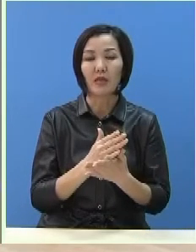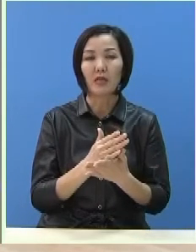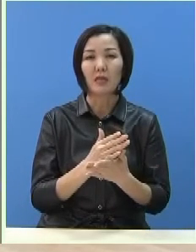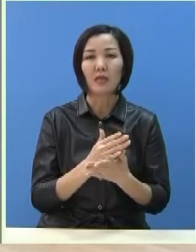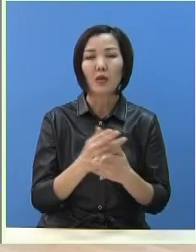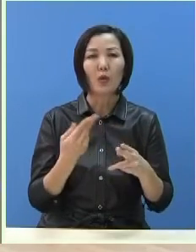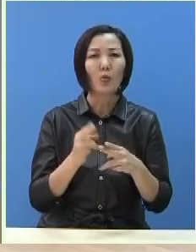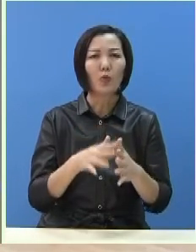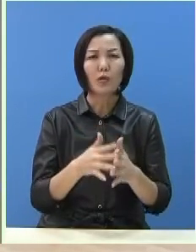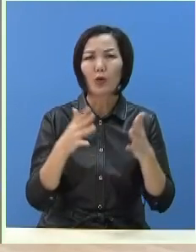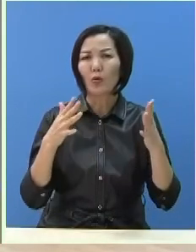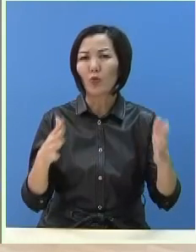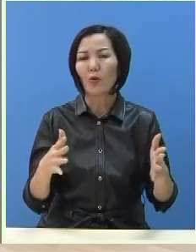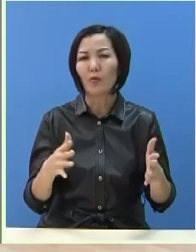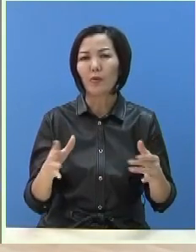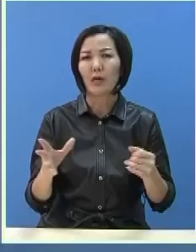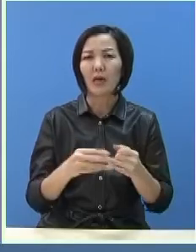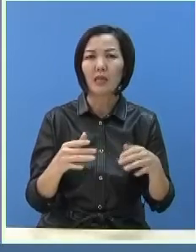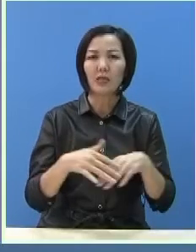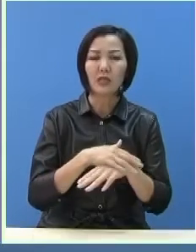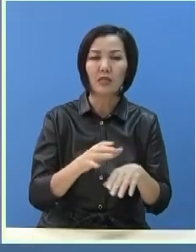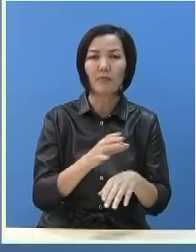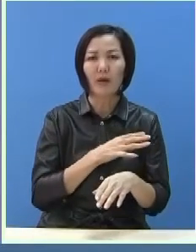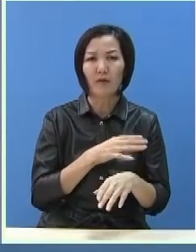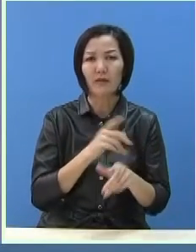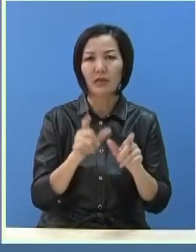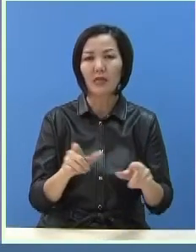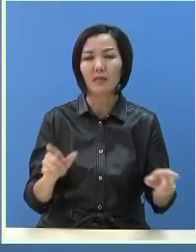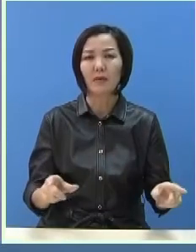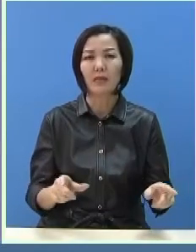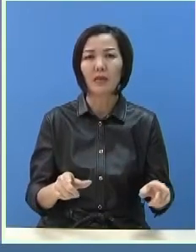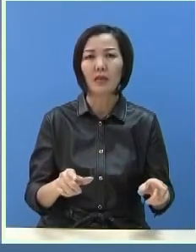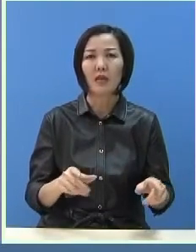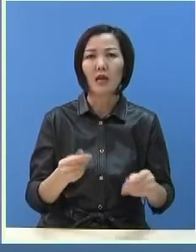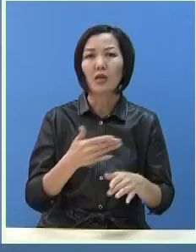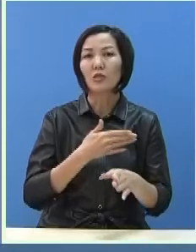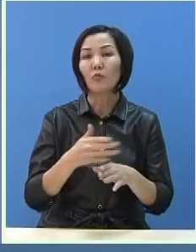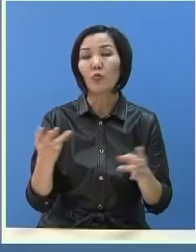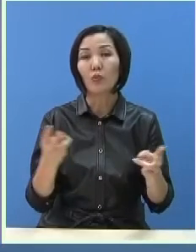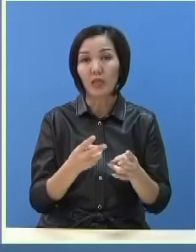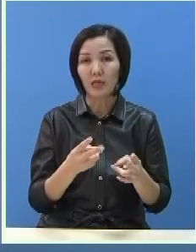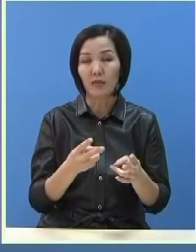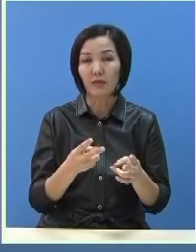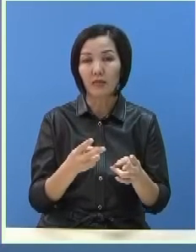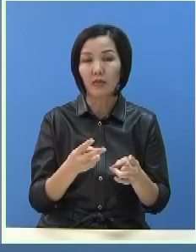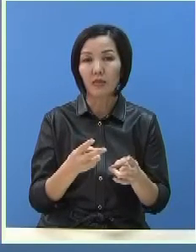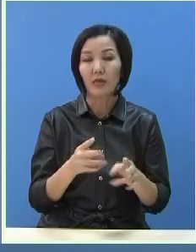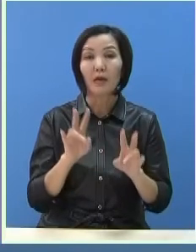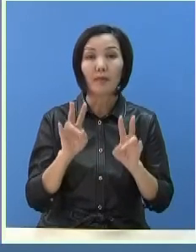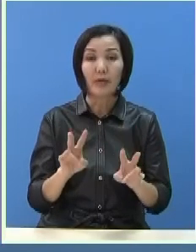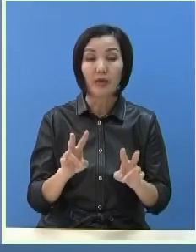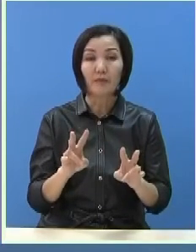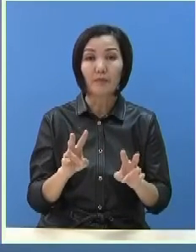Шамадан тыс елдің арқасында, жердің арқасында байып алған азаматтар елмен қаражатын бөлісу керек деп отыр.